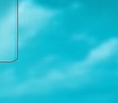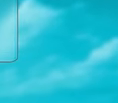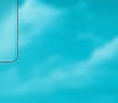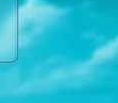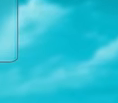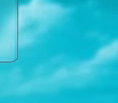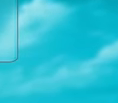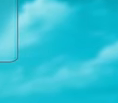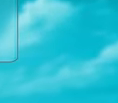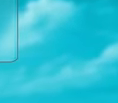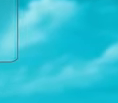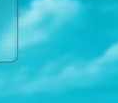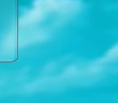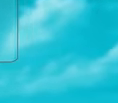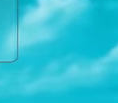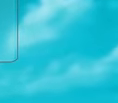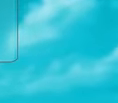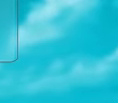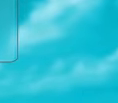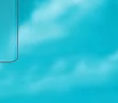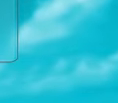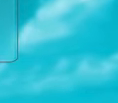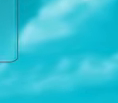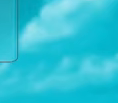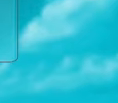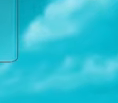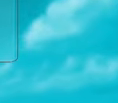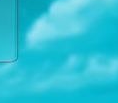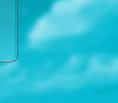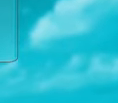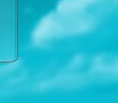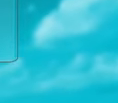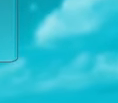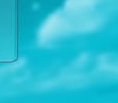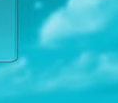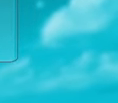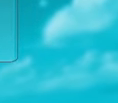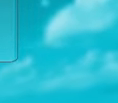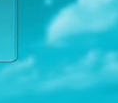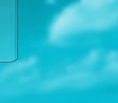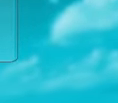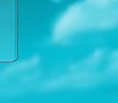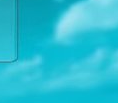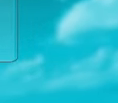ночью +10. В Кызылорде днем +24, ночью +8.